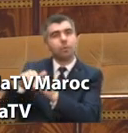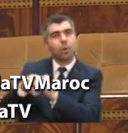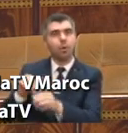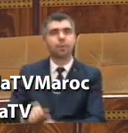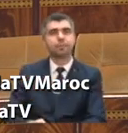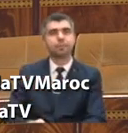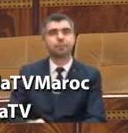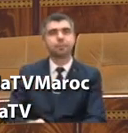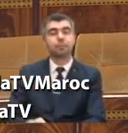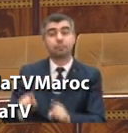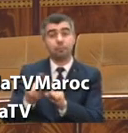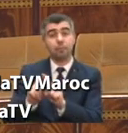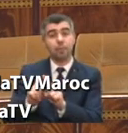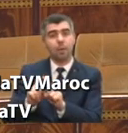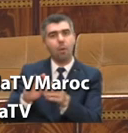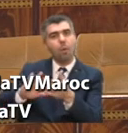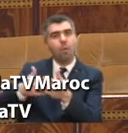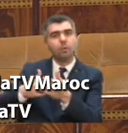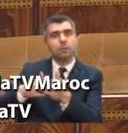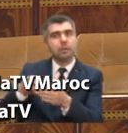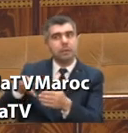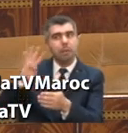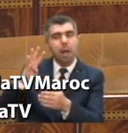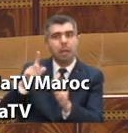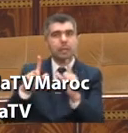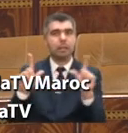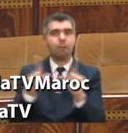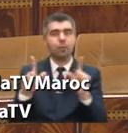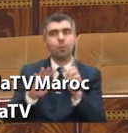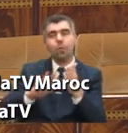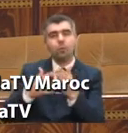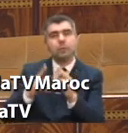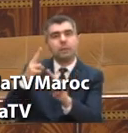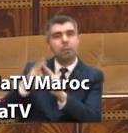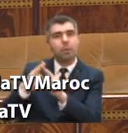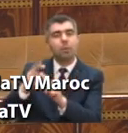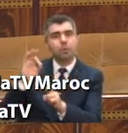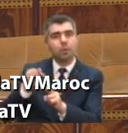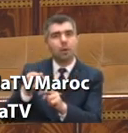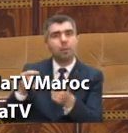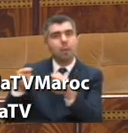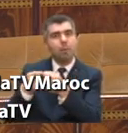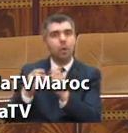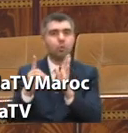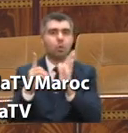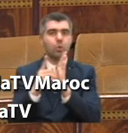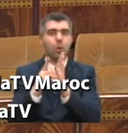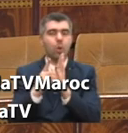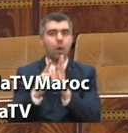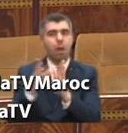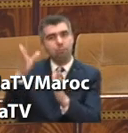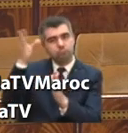لكي نطمئن الرأي العام الوطني، ولكي نطبق المبدأ الدستوري للوصول إلى